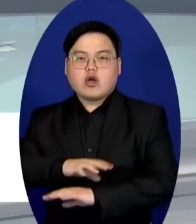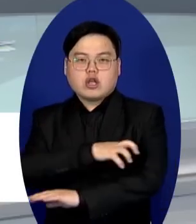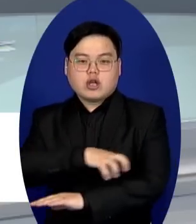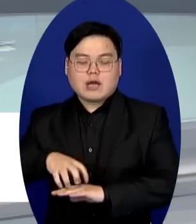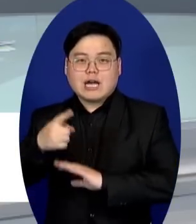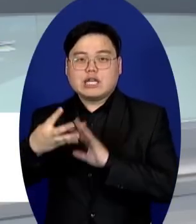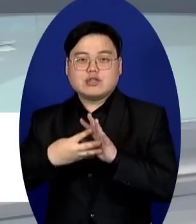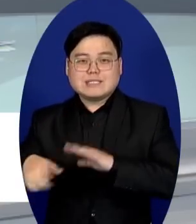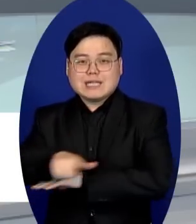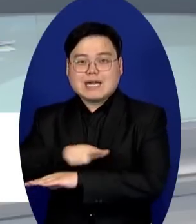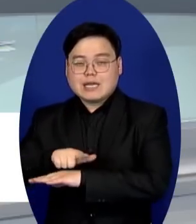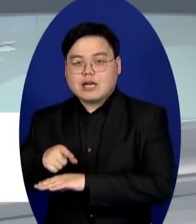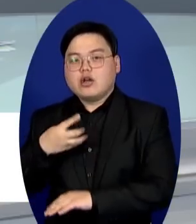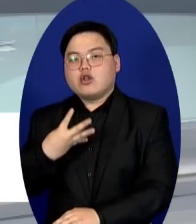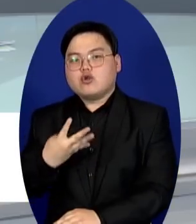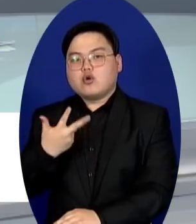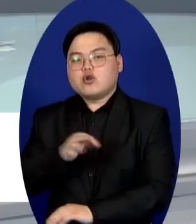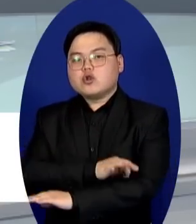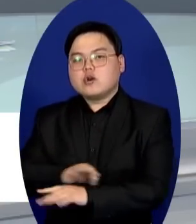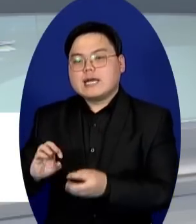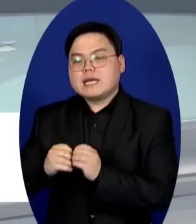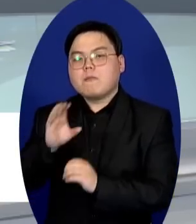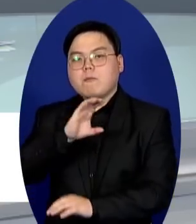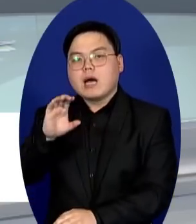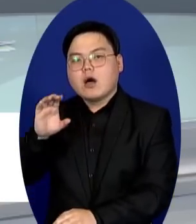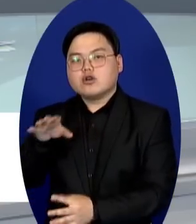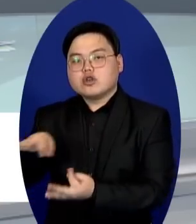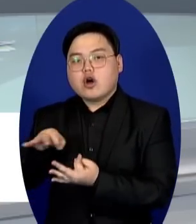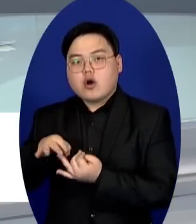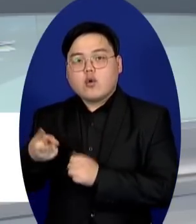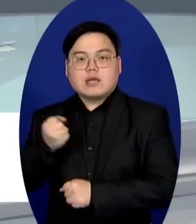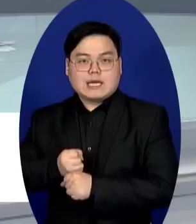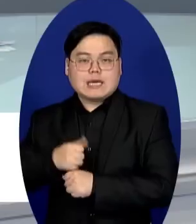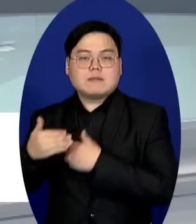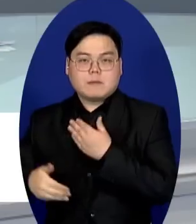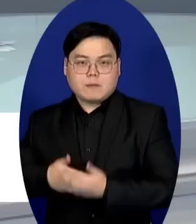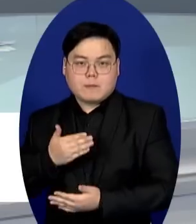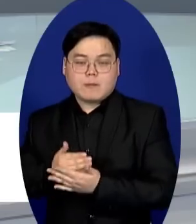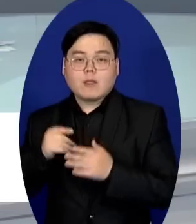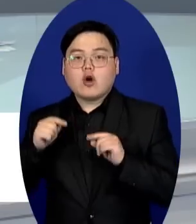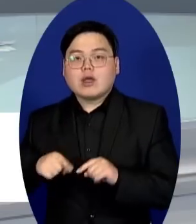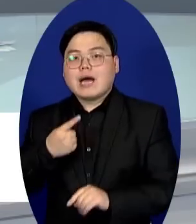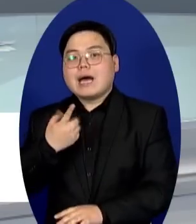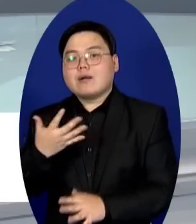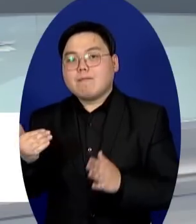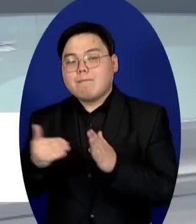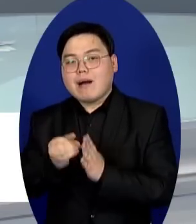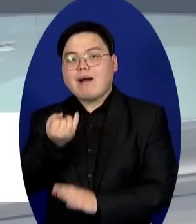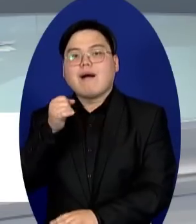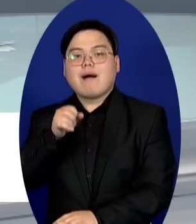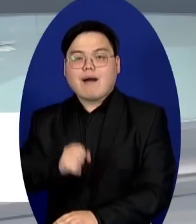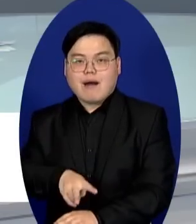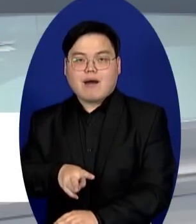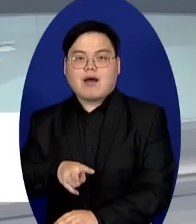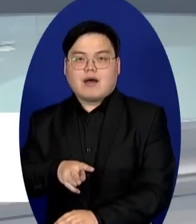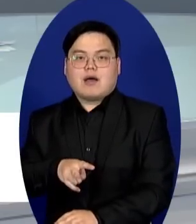байрал 43 төсөл хэрэгжүүлэгч шалгарч үйл ажиллагаа явуулж байгаа юм а. За энэ хугацаанд нийтдээ 15,000 гаруй айлын орон сууцыг